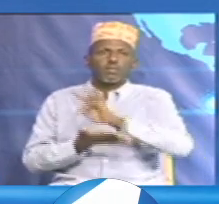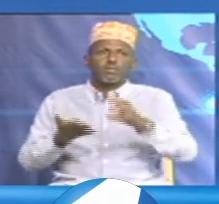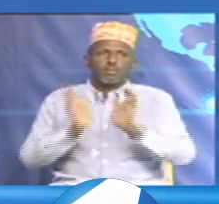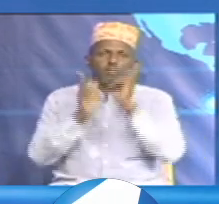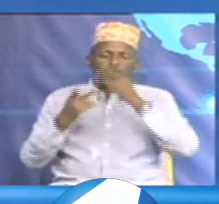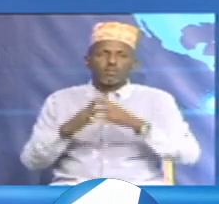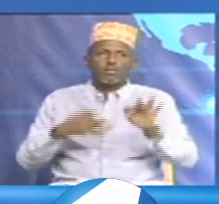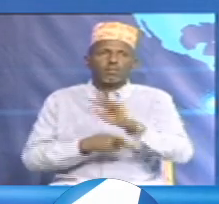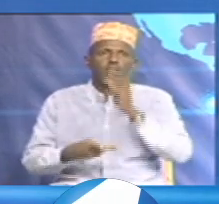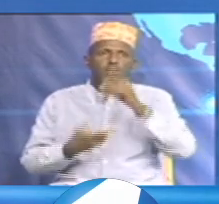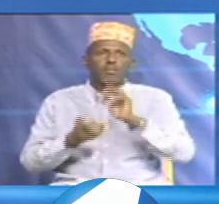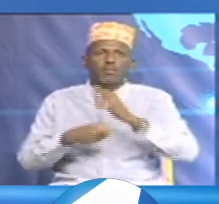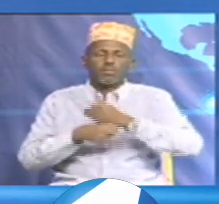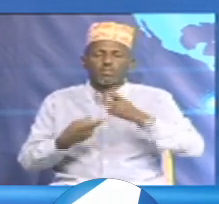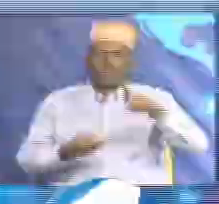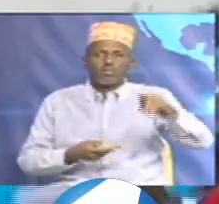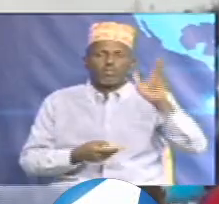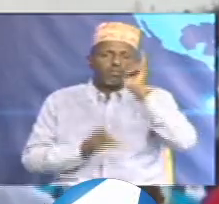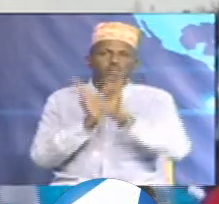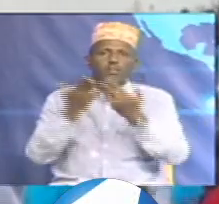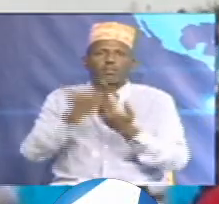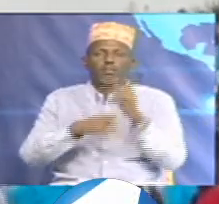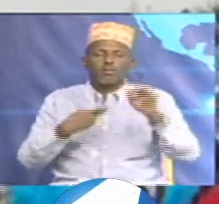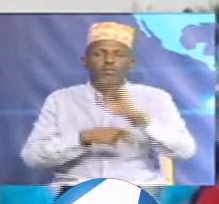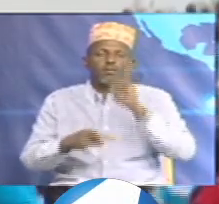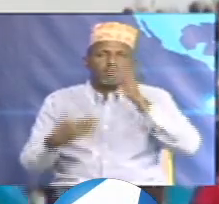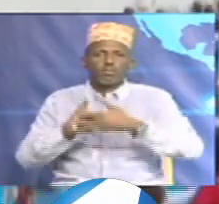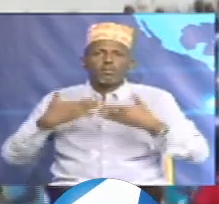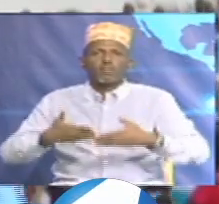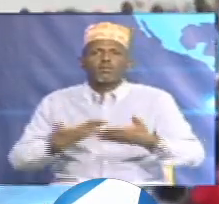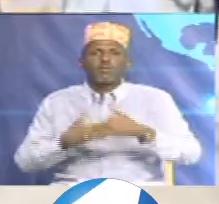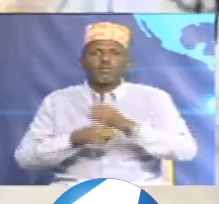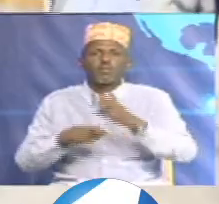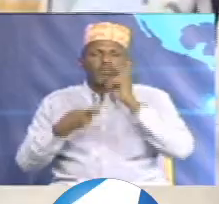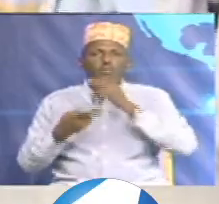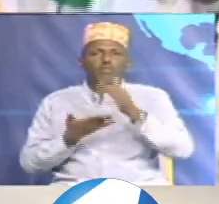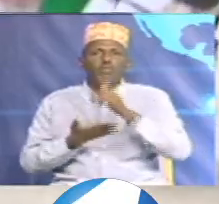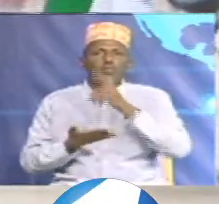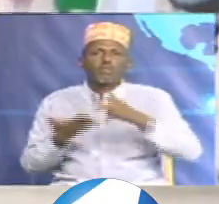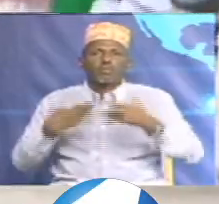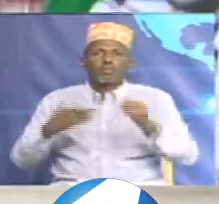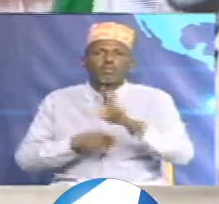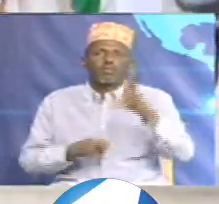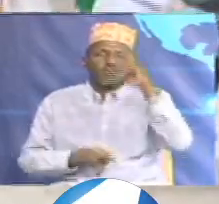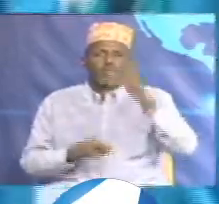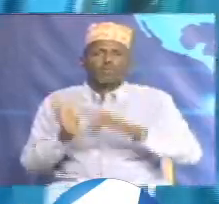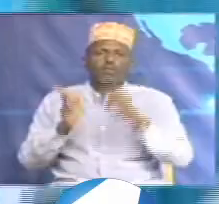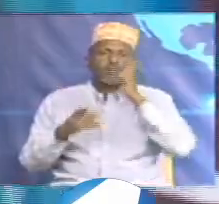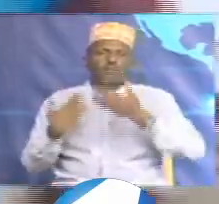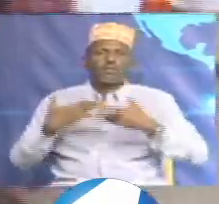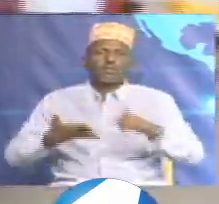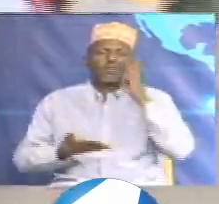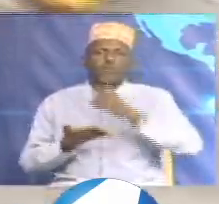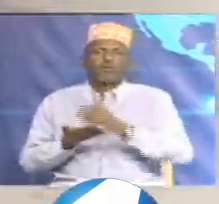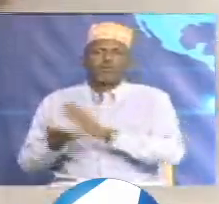des partisans de la réforme UPR a tenu ce matin un congrès extraordinaire au Palais du Peuple. Créé en mars 2005 par Ibrahim